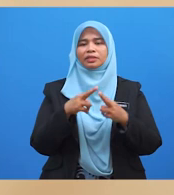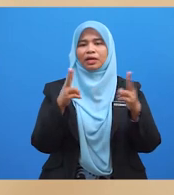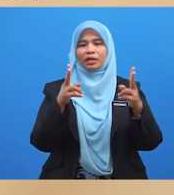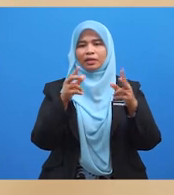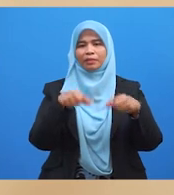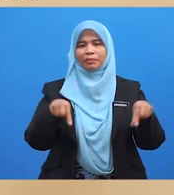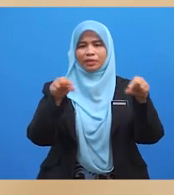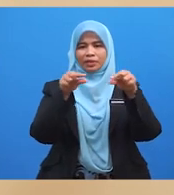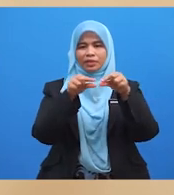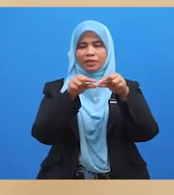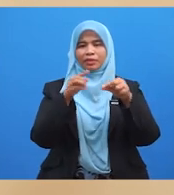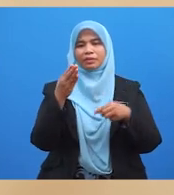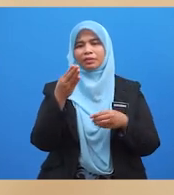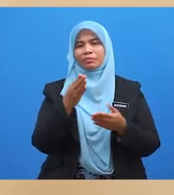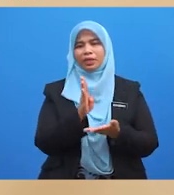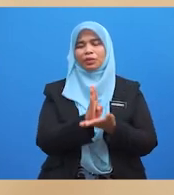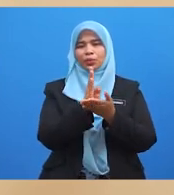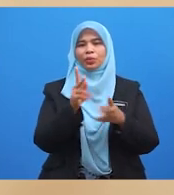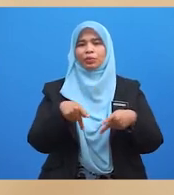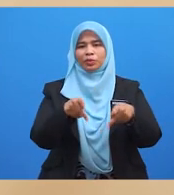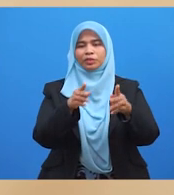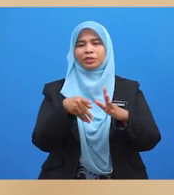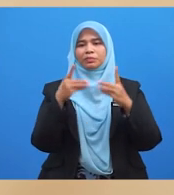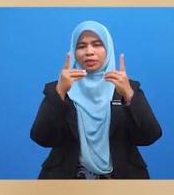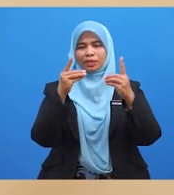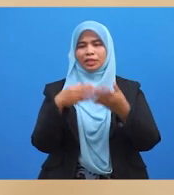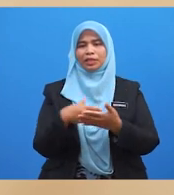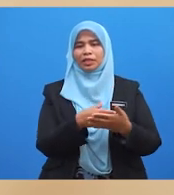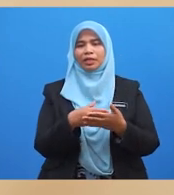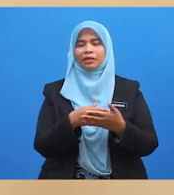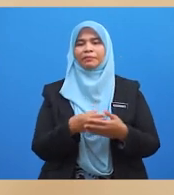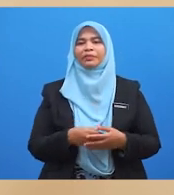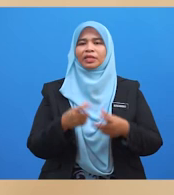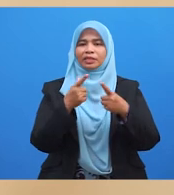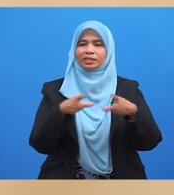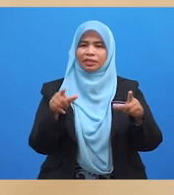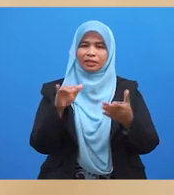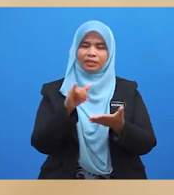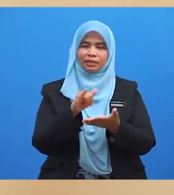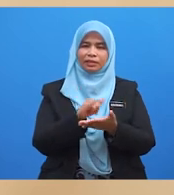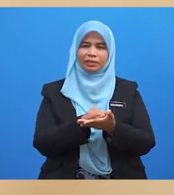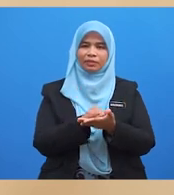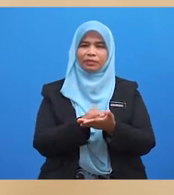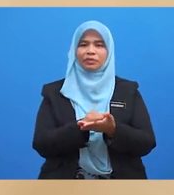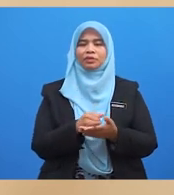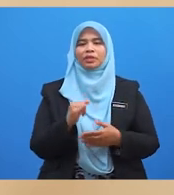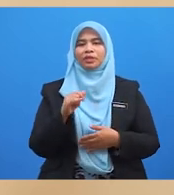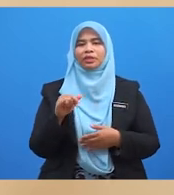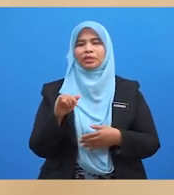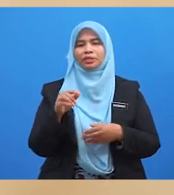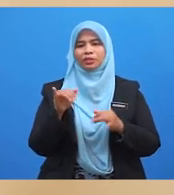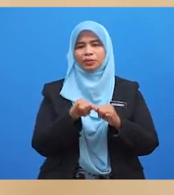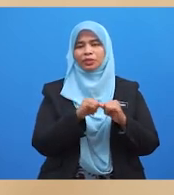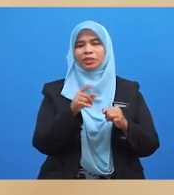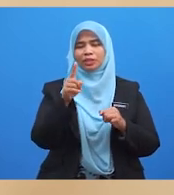membantu proses pendidikan anak-anak. Selain itu, poligami juga adalah satu cara